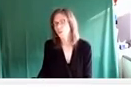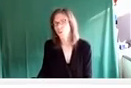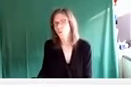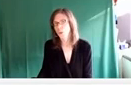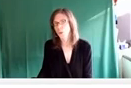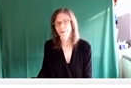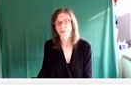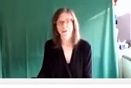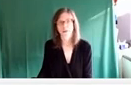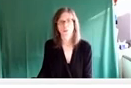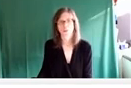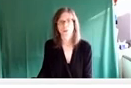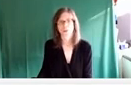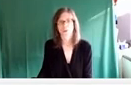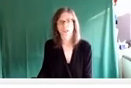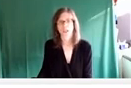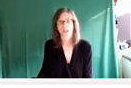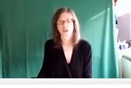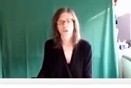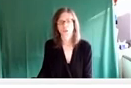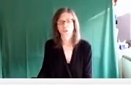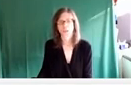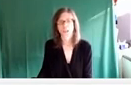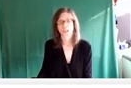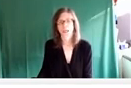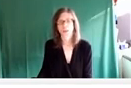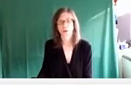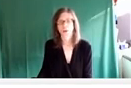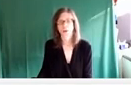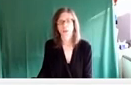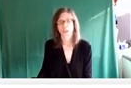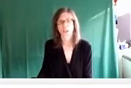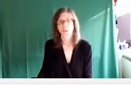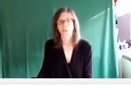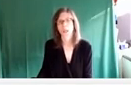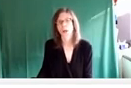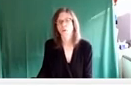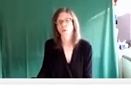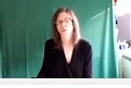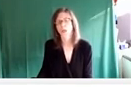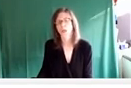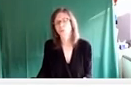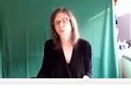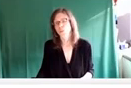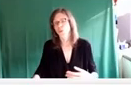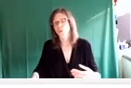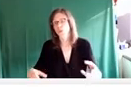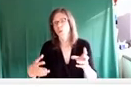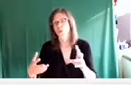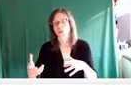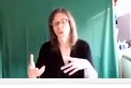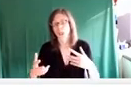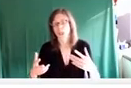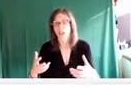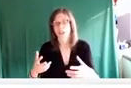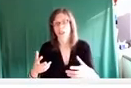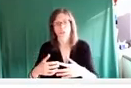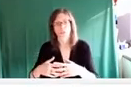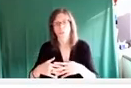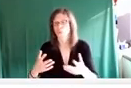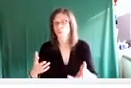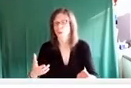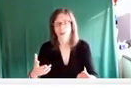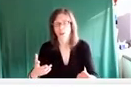des fichiers README aussi, si ça vous intéresse. J'ai mis un petit lien ici. Documenter aussi pour ceux qui sont plus en